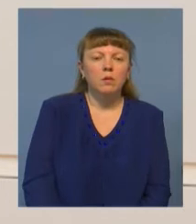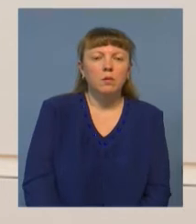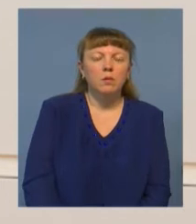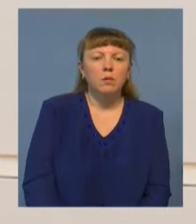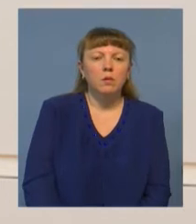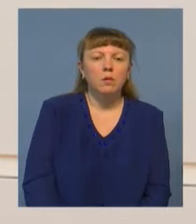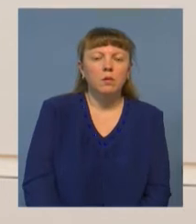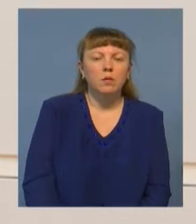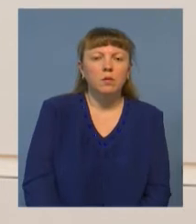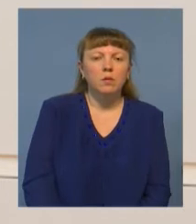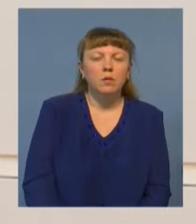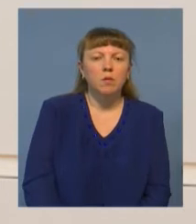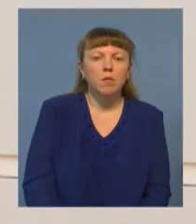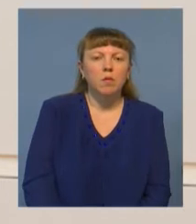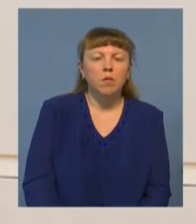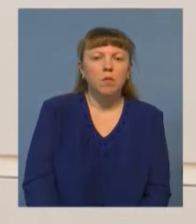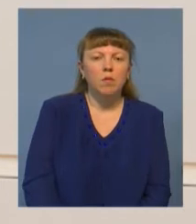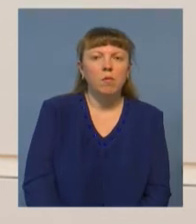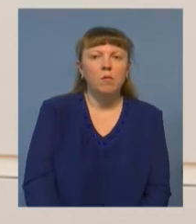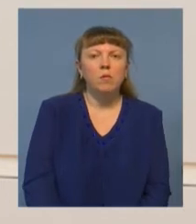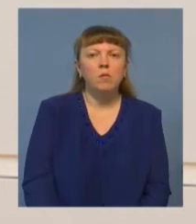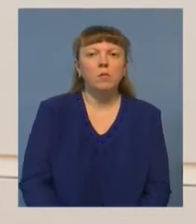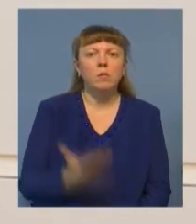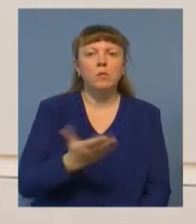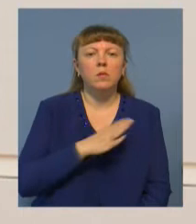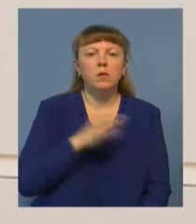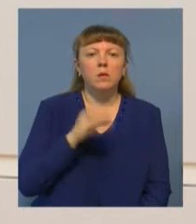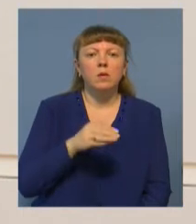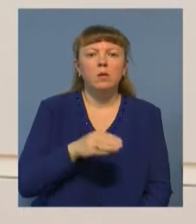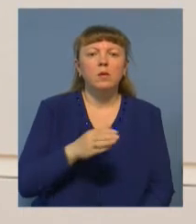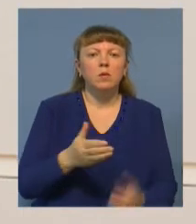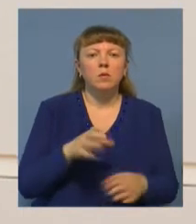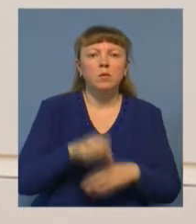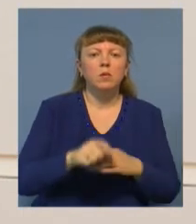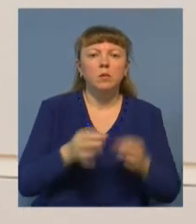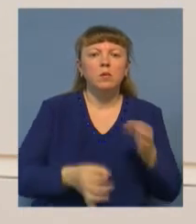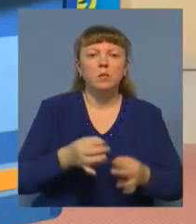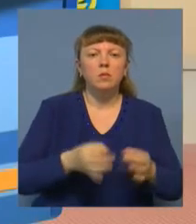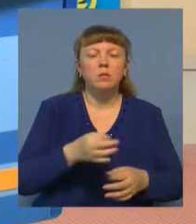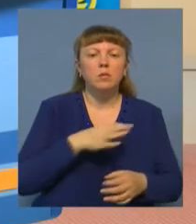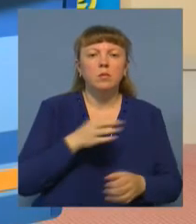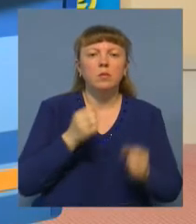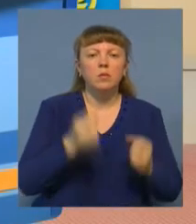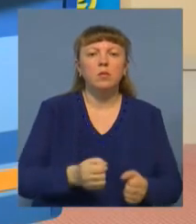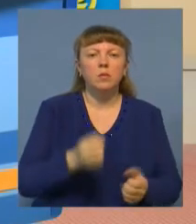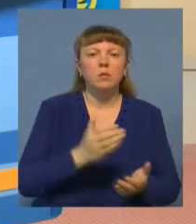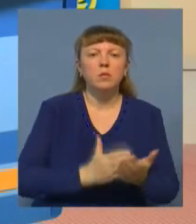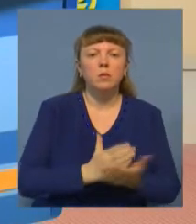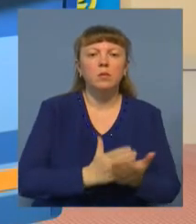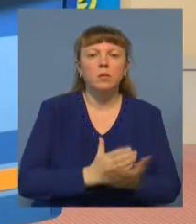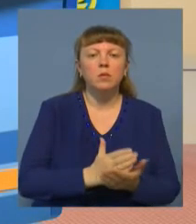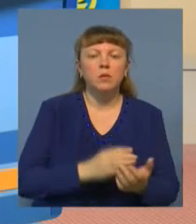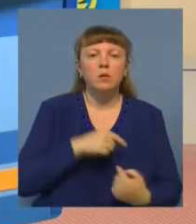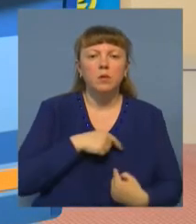есть обращение первоначально в департамент и после этого только в суд. Для установления данного стажа, для